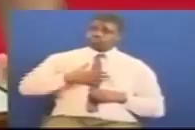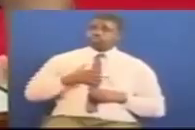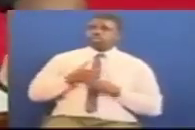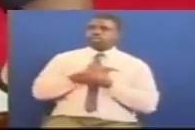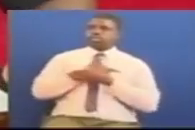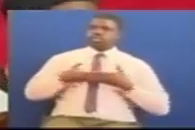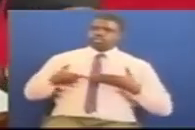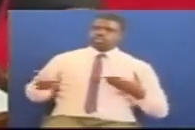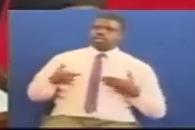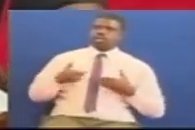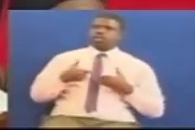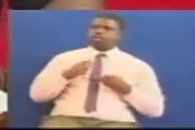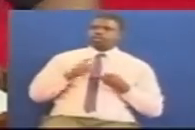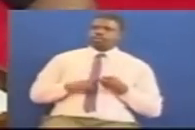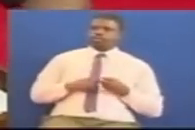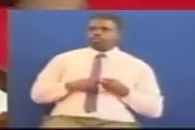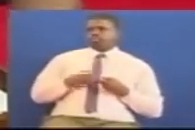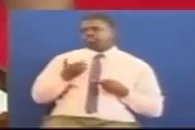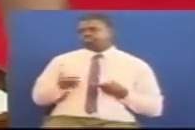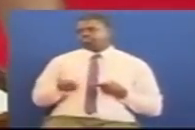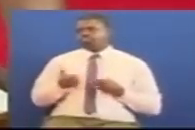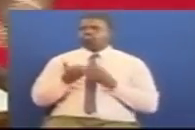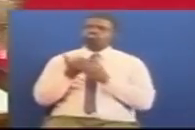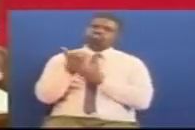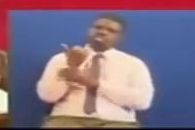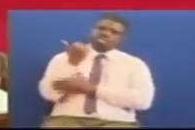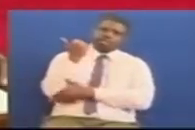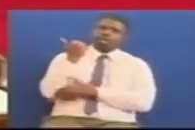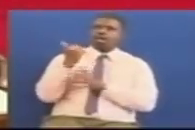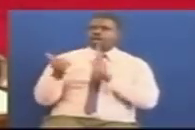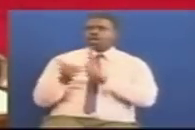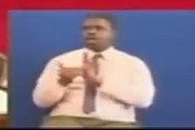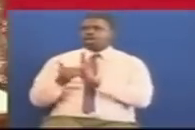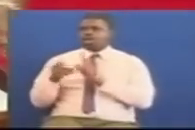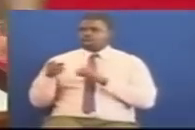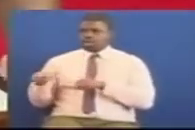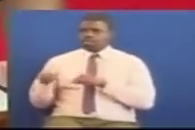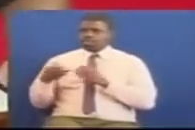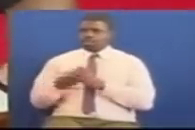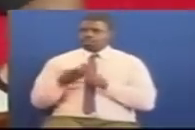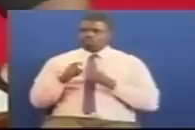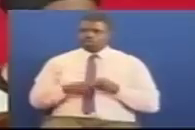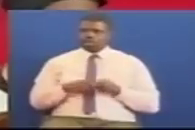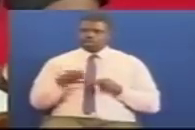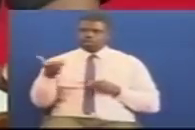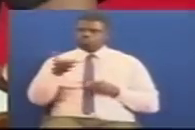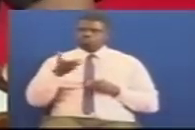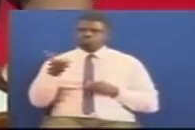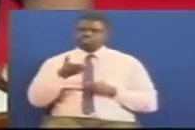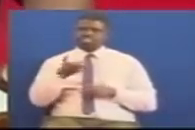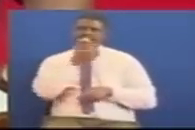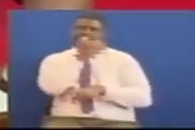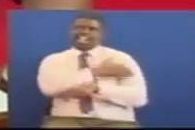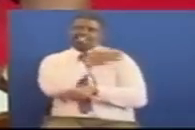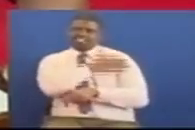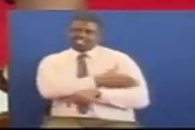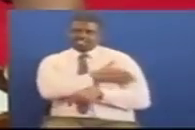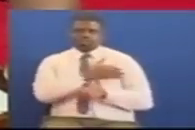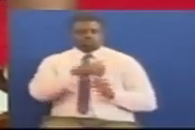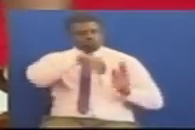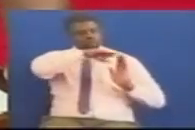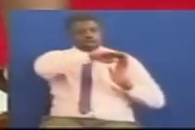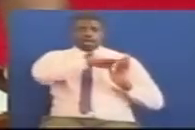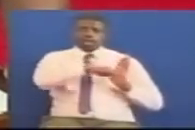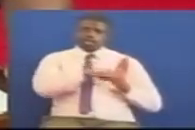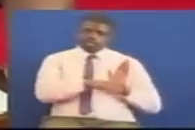inaitwa probation for offenders pamoja na community services, tumekuwa tukiandaa utaratibu